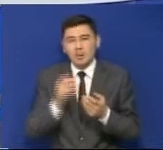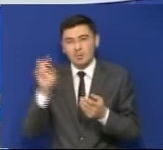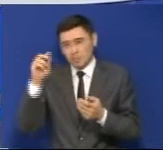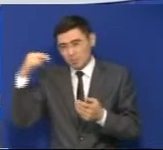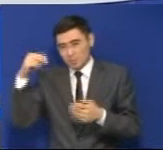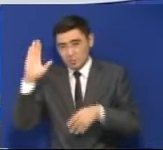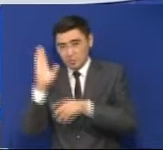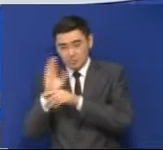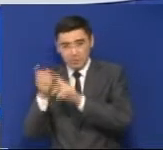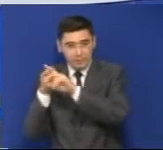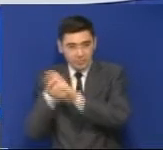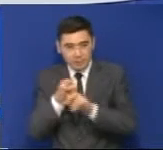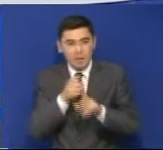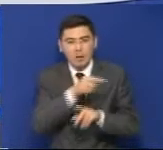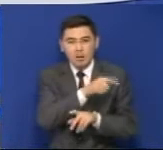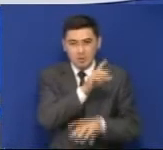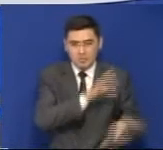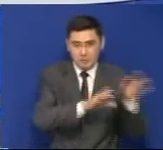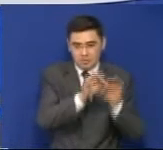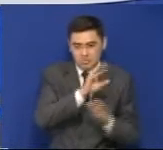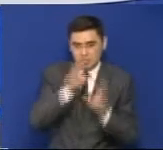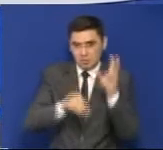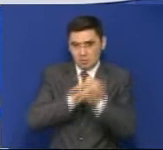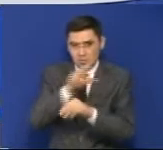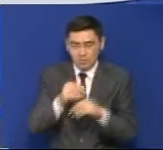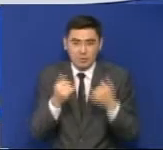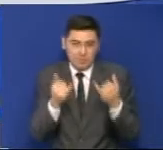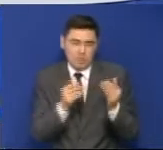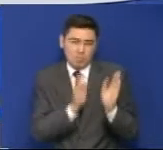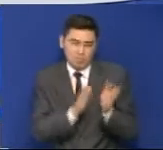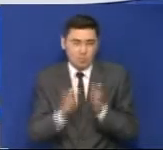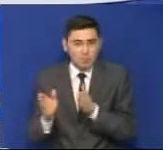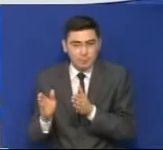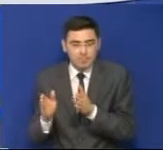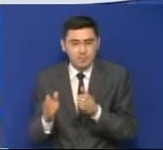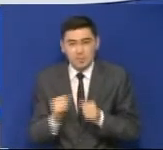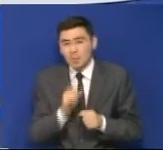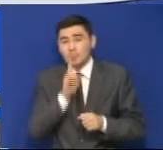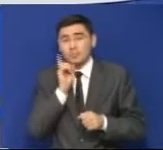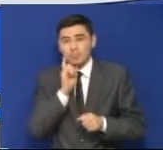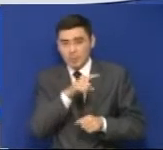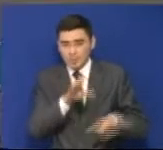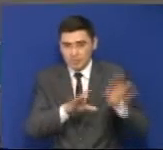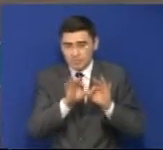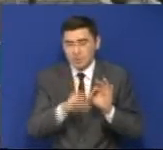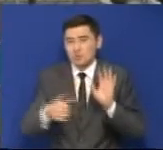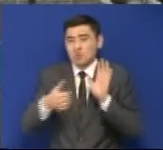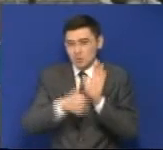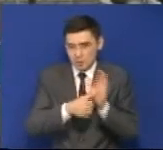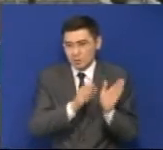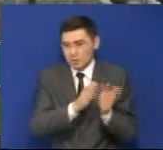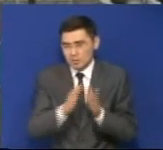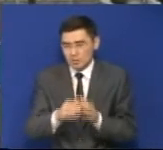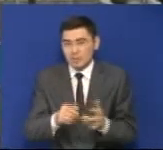президентінің жарлығымен бекітілген резервті қалыптастыру ережелеріне сәйкес өтуде. Әлеуетті жастарды іріктеу 6 кезеңнен тұрады, оның